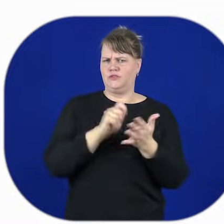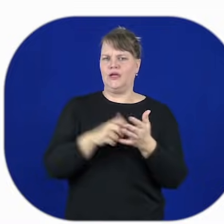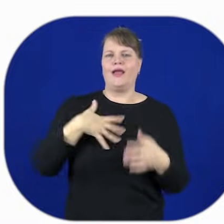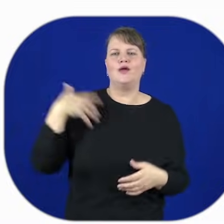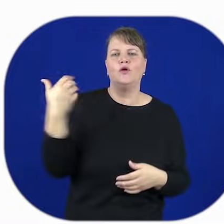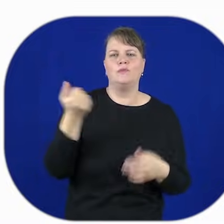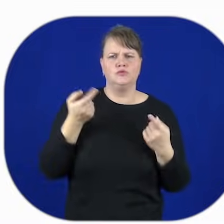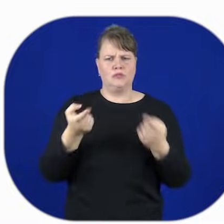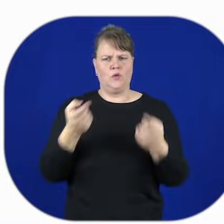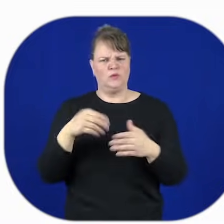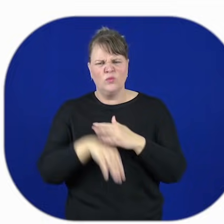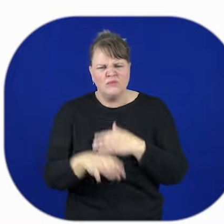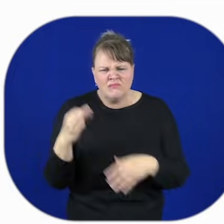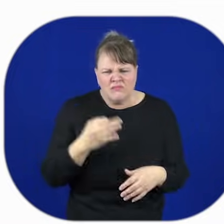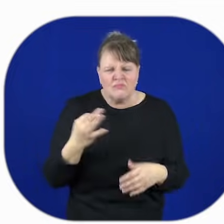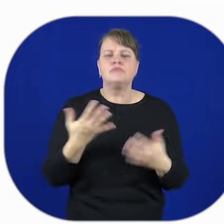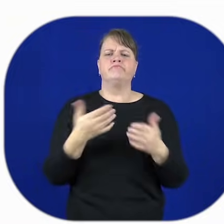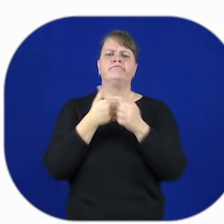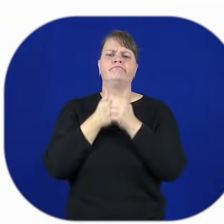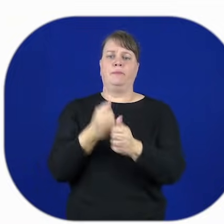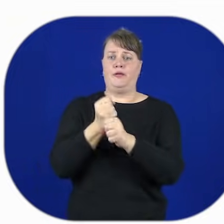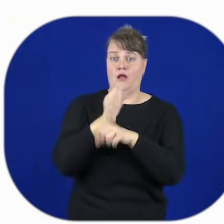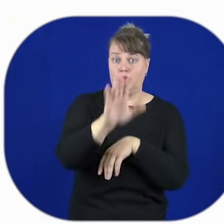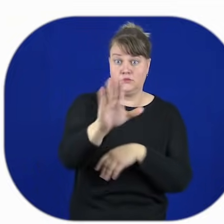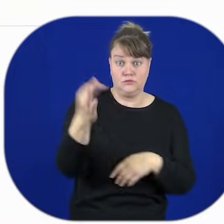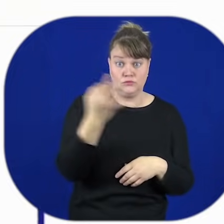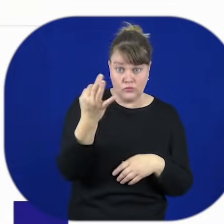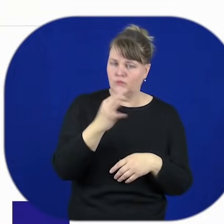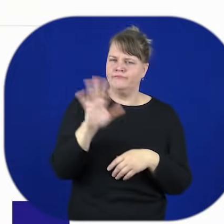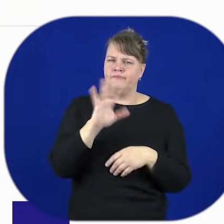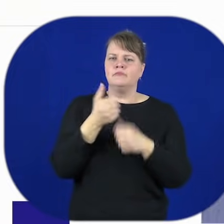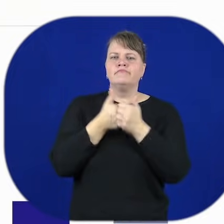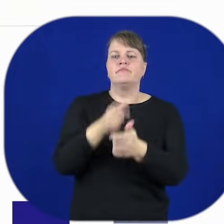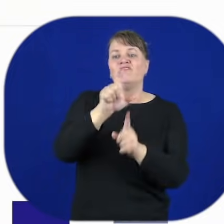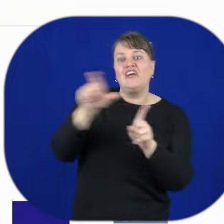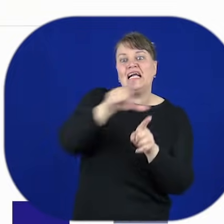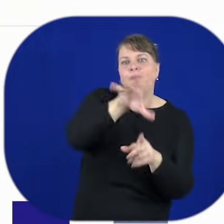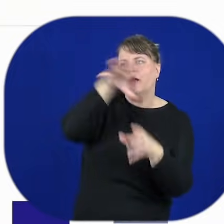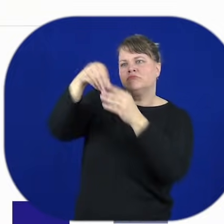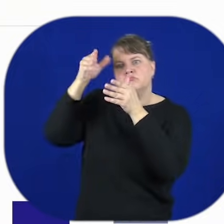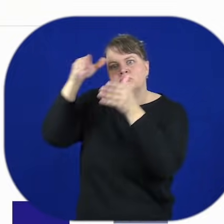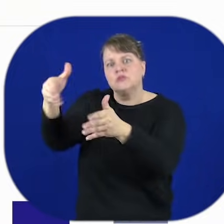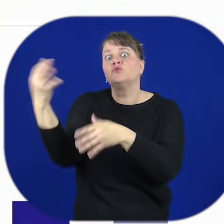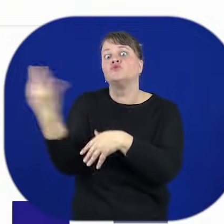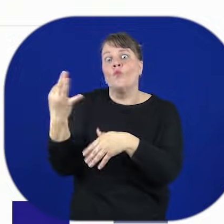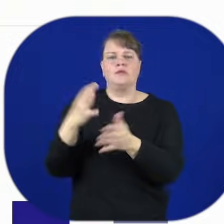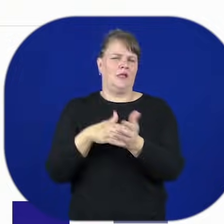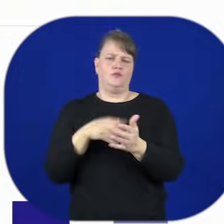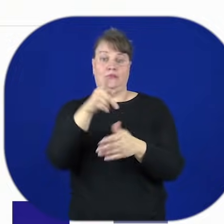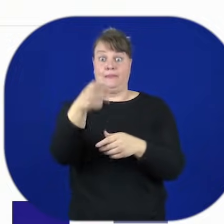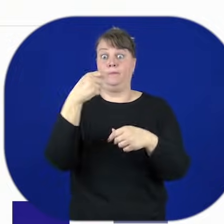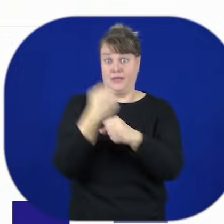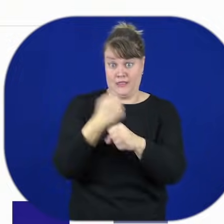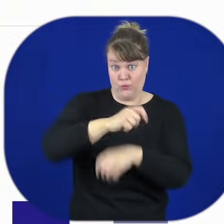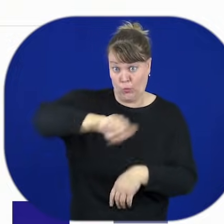obce platník 26. březnu 2021. Někdo si nemusí být jistý, jak vyplnit